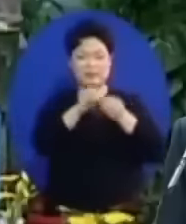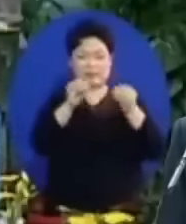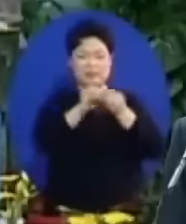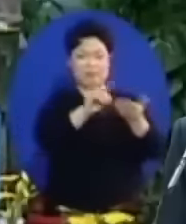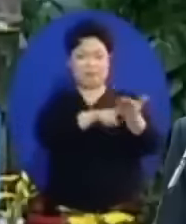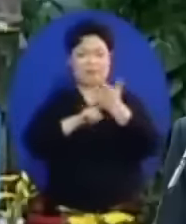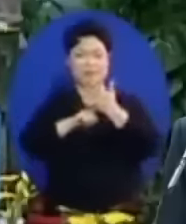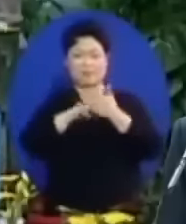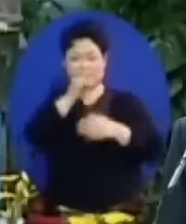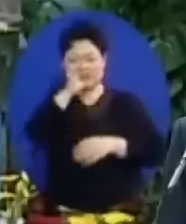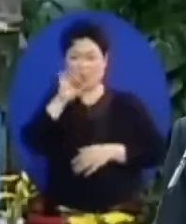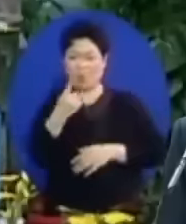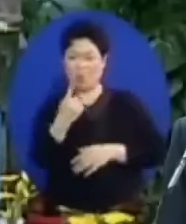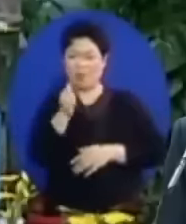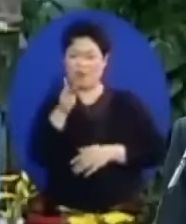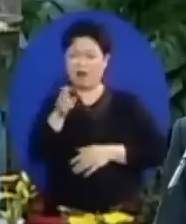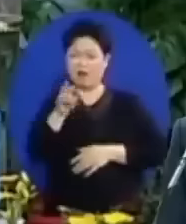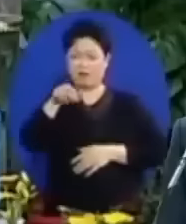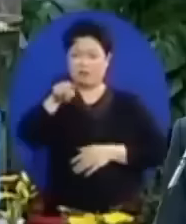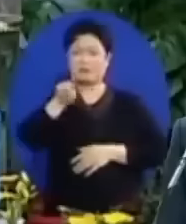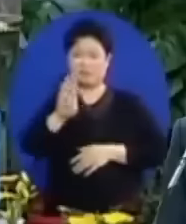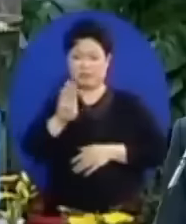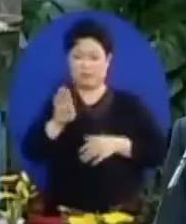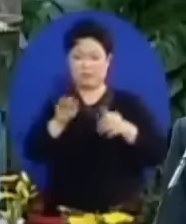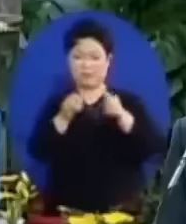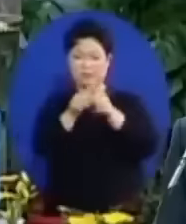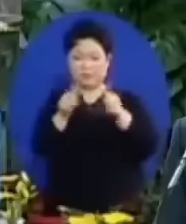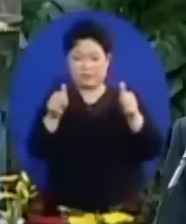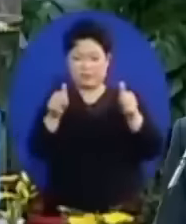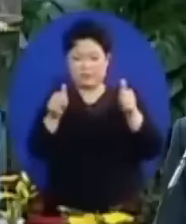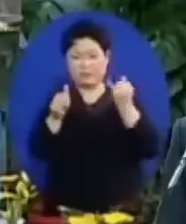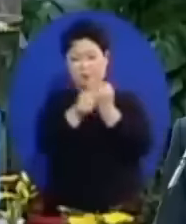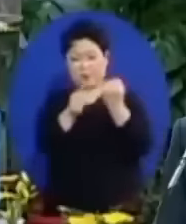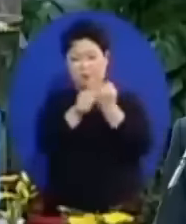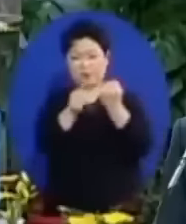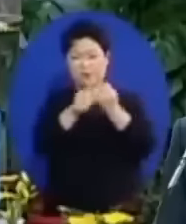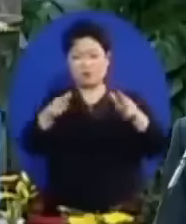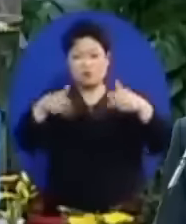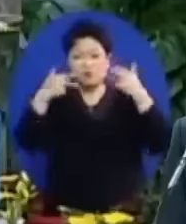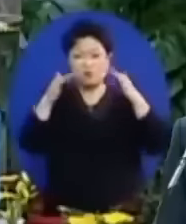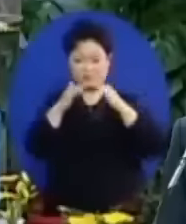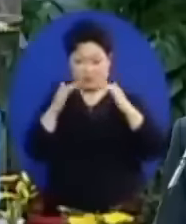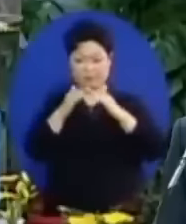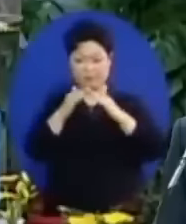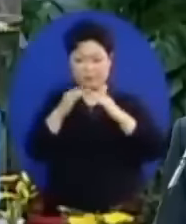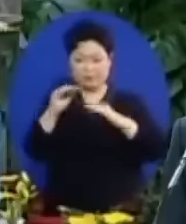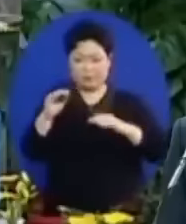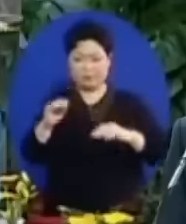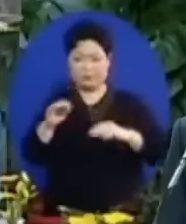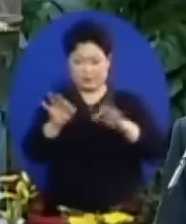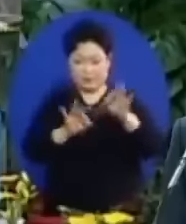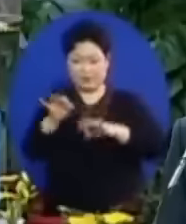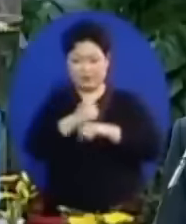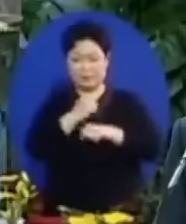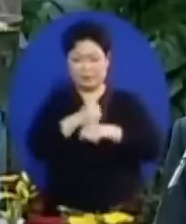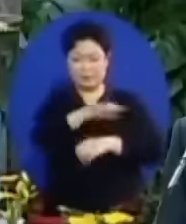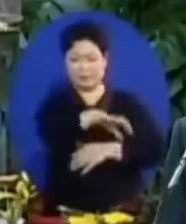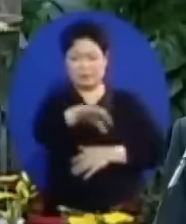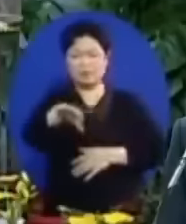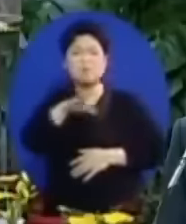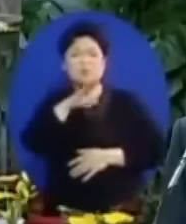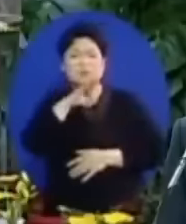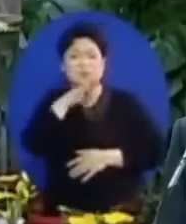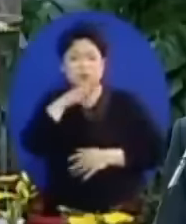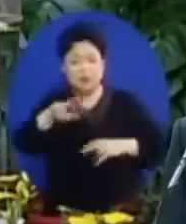나왔는데요. 오형섭 현진희 씨는 국수집을 하면서 토요일에는 주변의 노숙인과 장애인, 홀몸